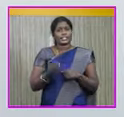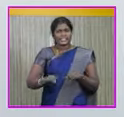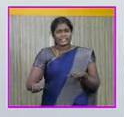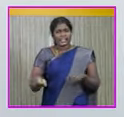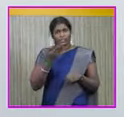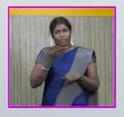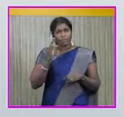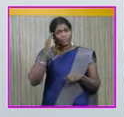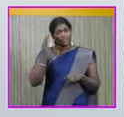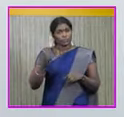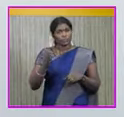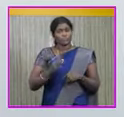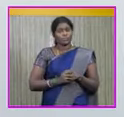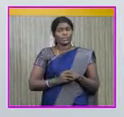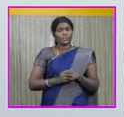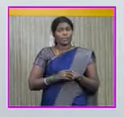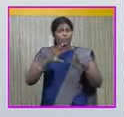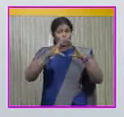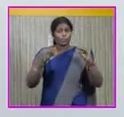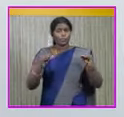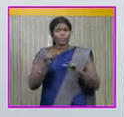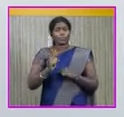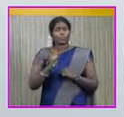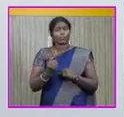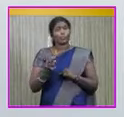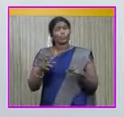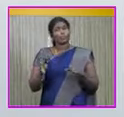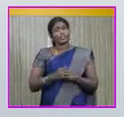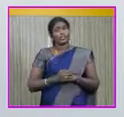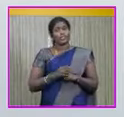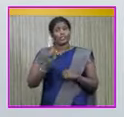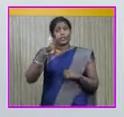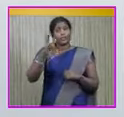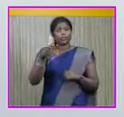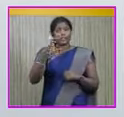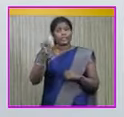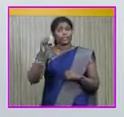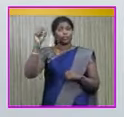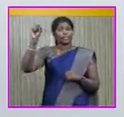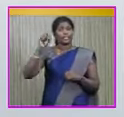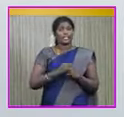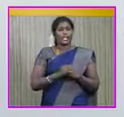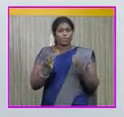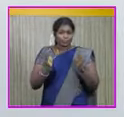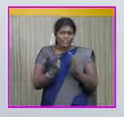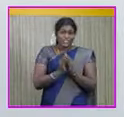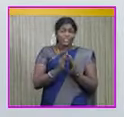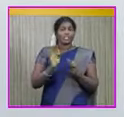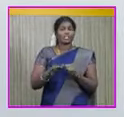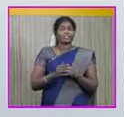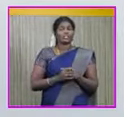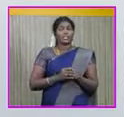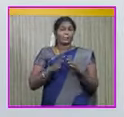படிச்சிருப்பீங்க, ஒரு முக்கோணத்தின் மூன்று கோணங்களின் கூடுதல் வந்து 180 டிகிரி. அந்த முக்கோணம் எவ்வளோ சின்னதாக இருந்தாலும் சரி,